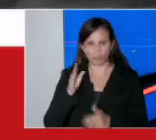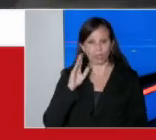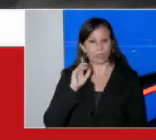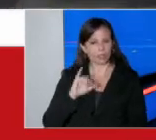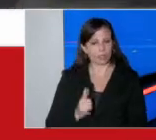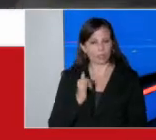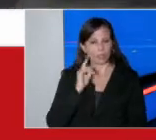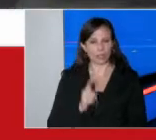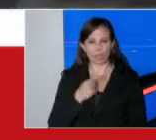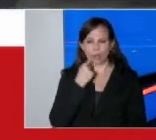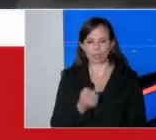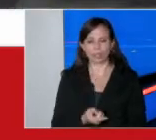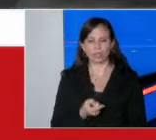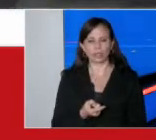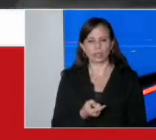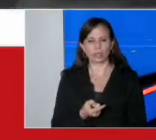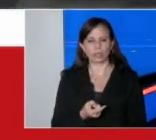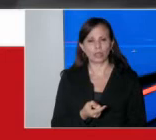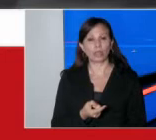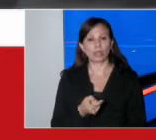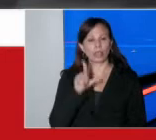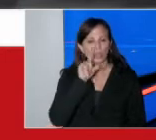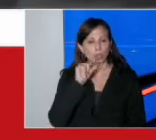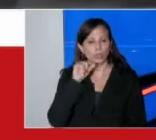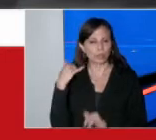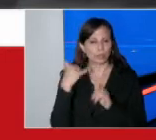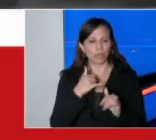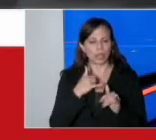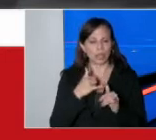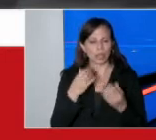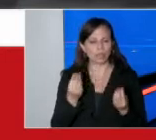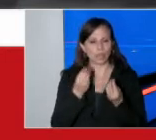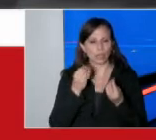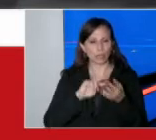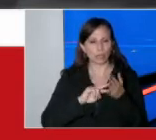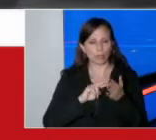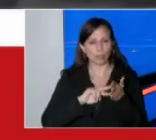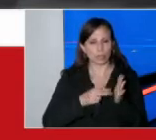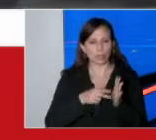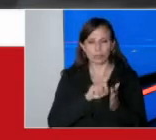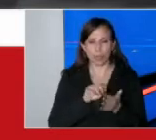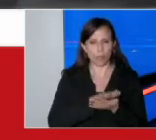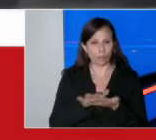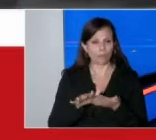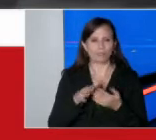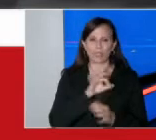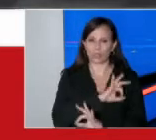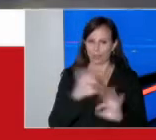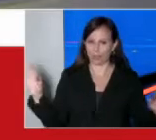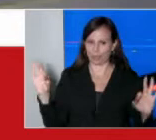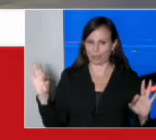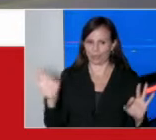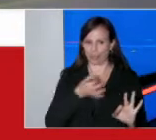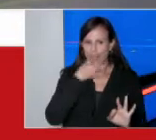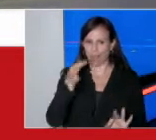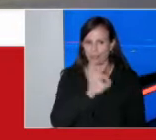להגיד, טוויטר מביאה בעיות פוליטיות לא פשוטות, דמוקרטיים בארצות הברית. מצוין, זה השאלה שרציתי לשאול אותך. ממש הבאת אותי,